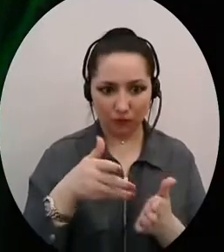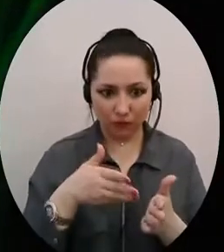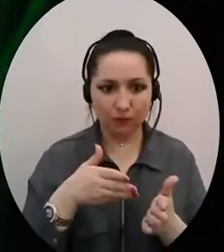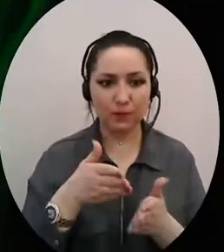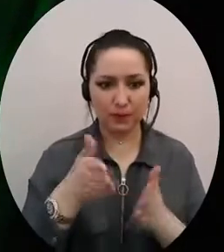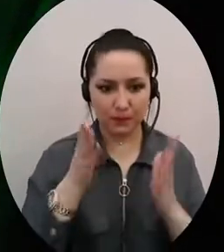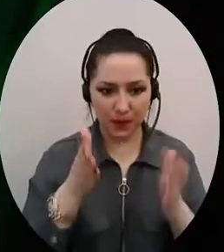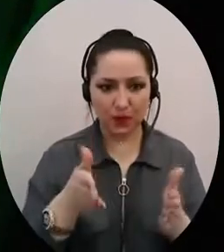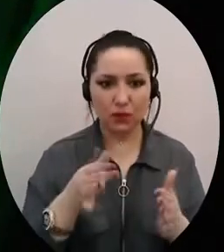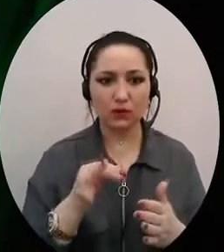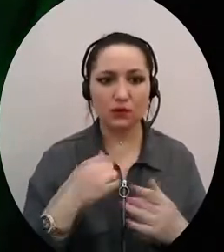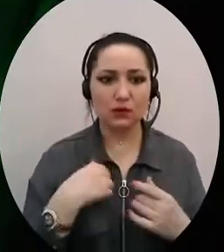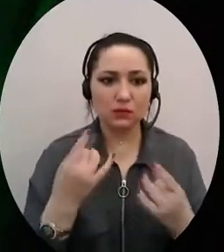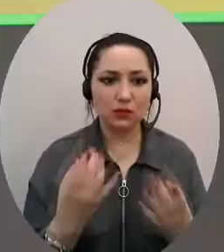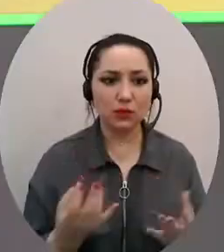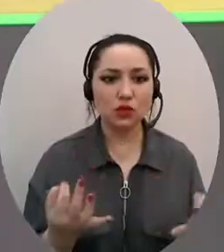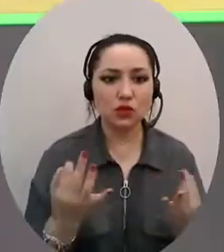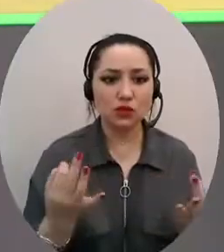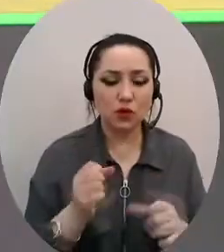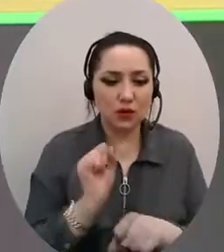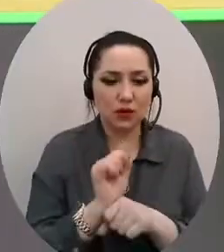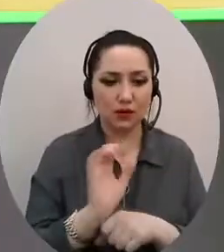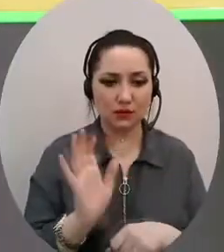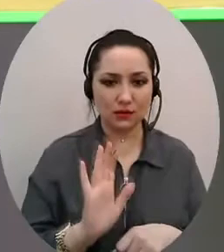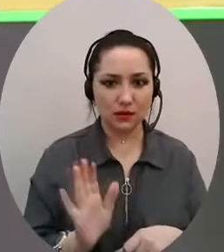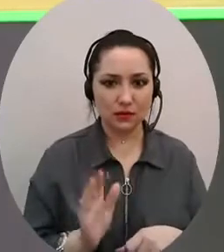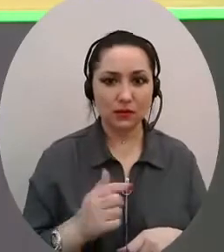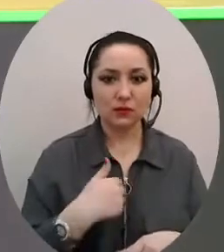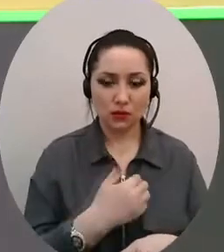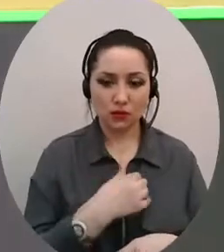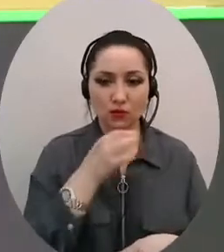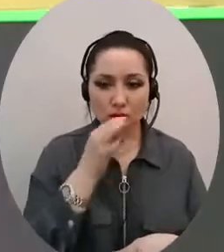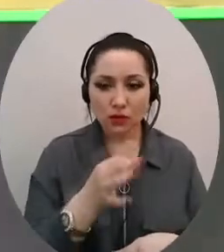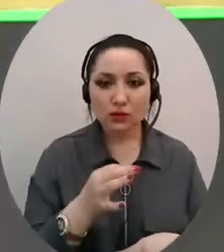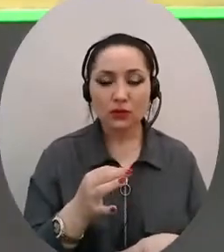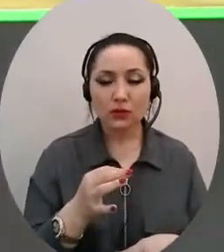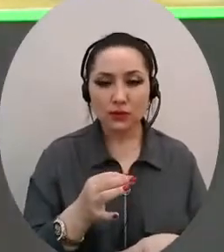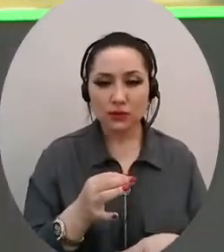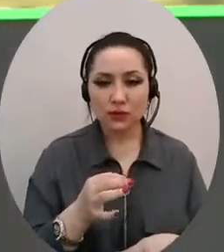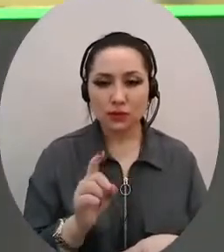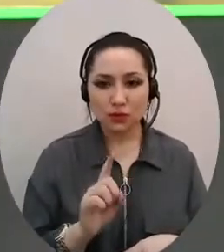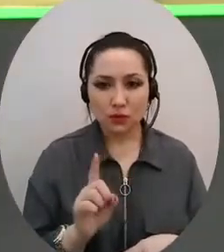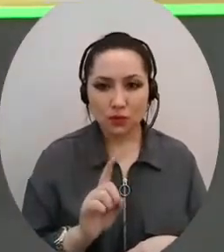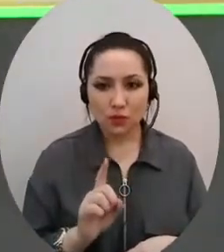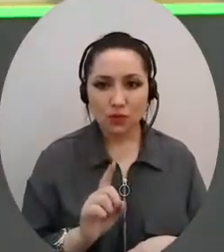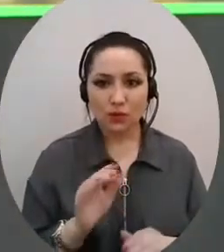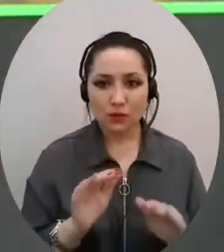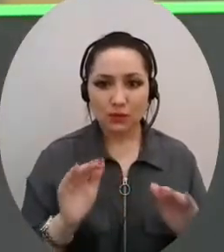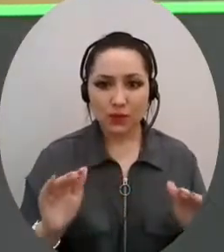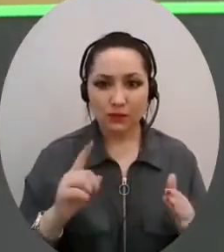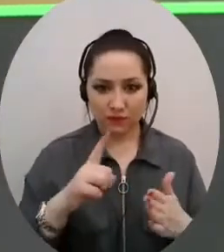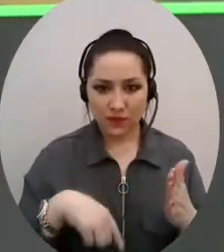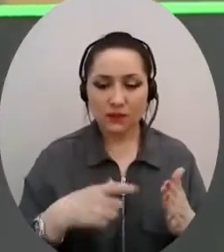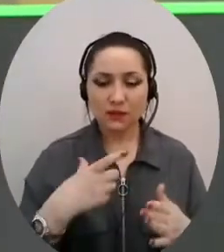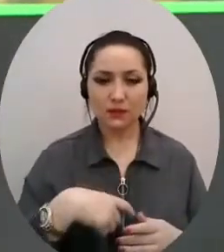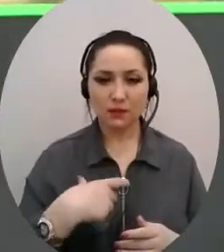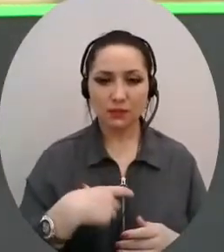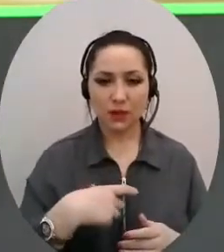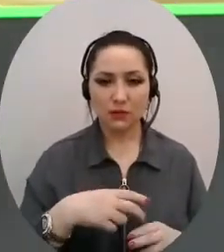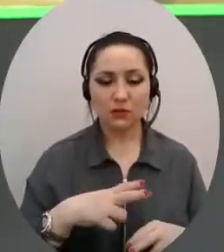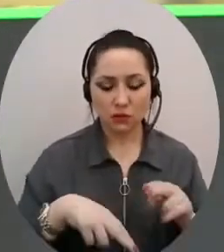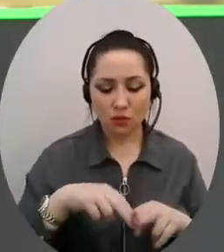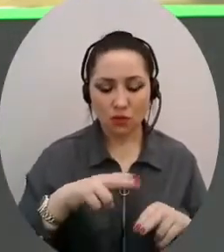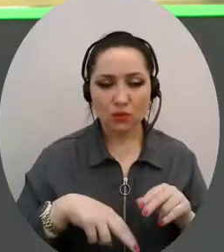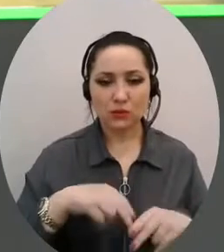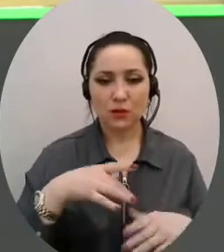просто практически ничего не останавливает. Я вам хочу сказать, что, ребята, верьте в себя, Стройте большие